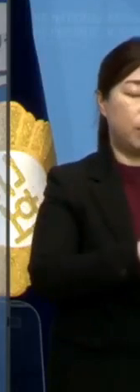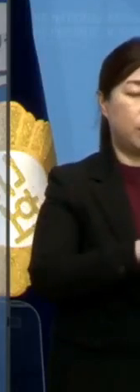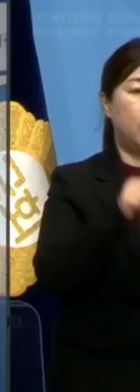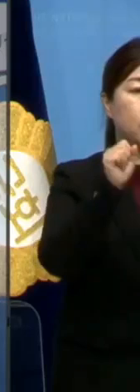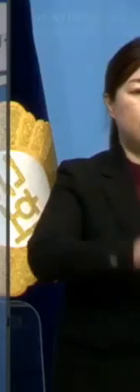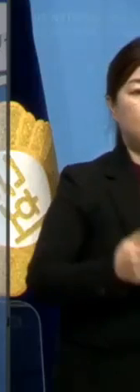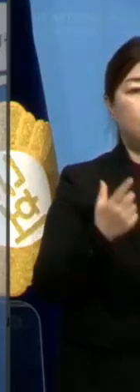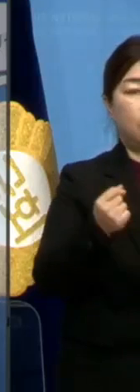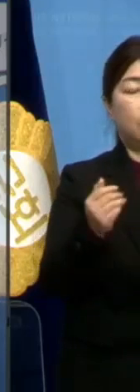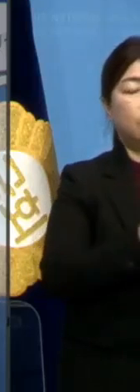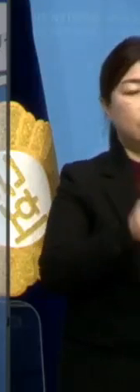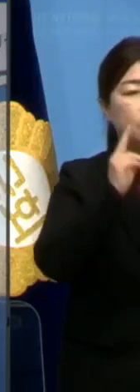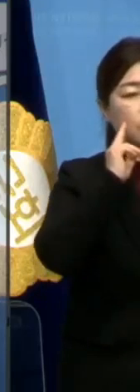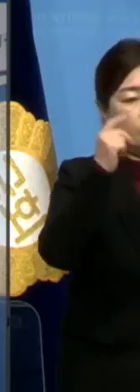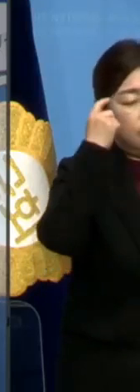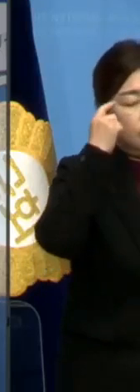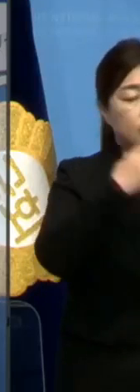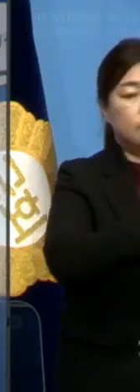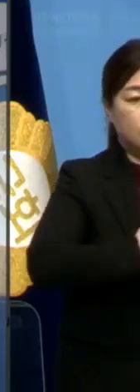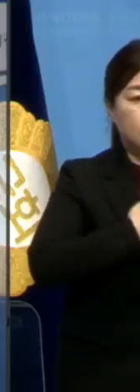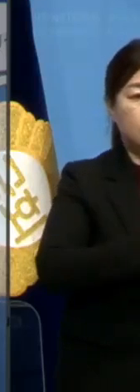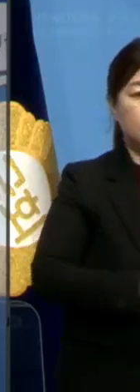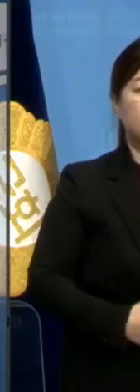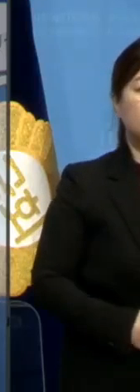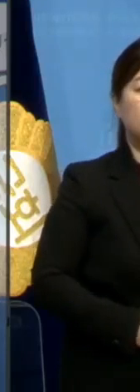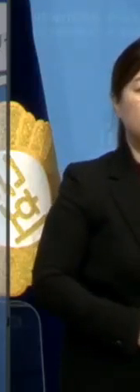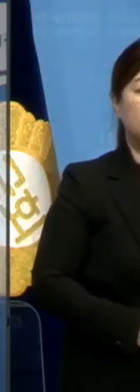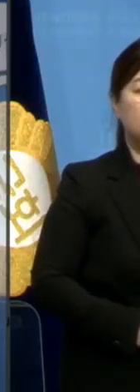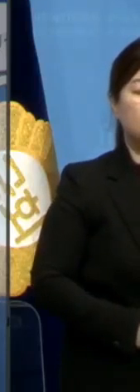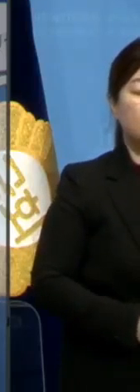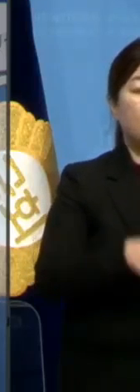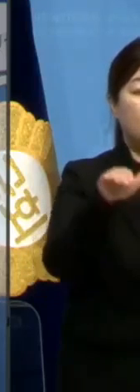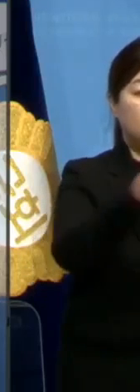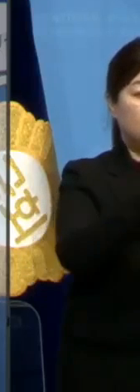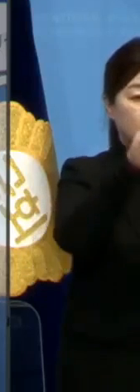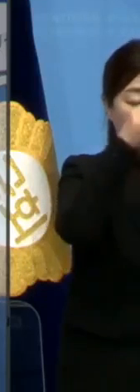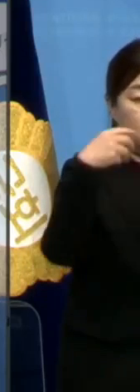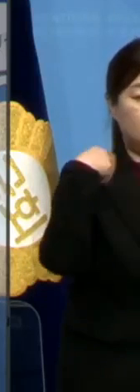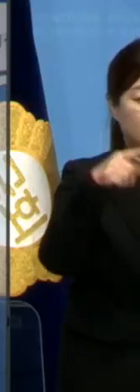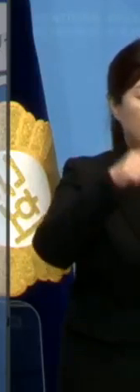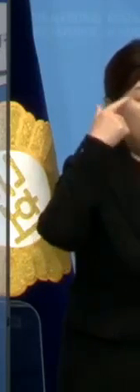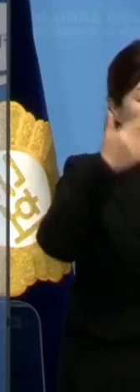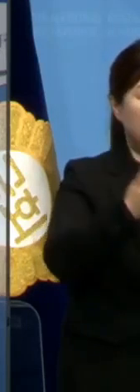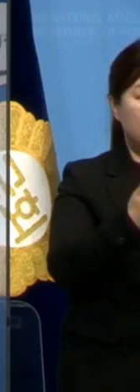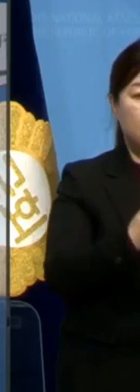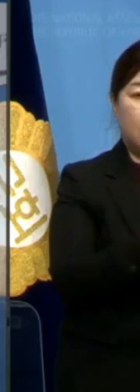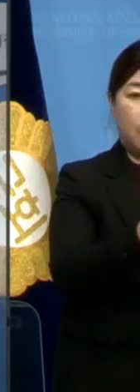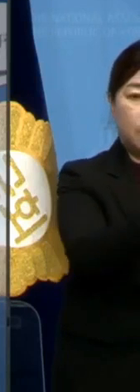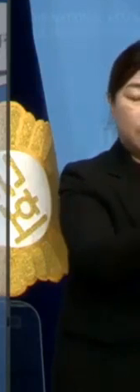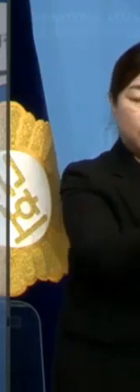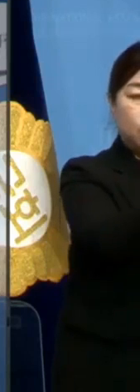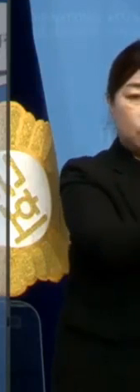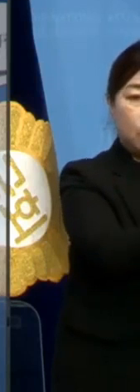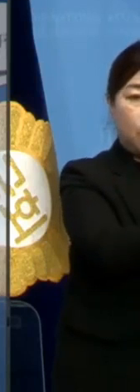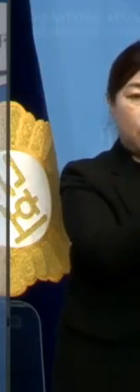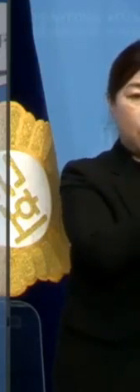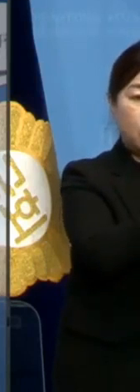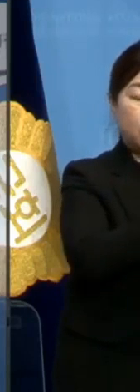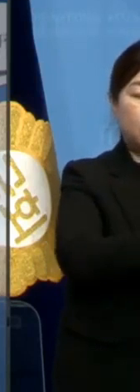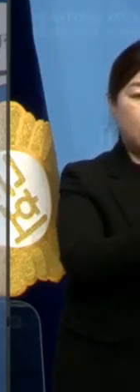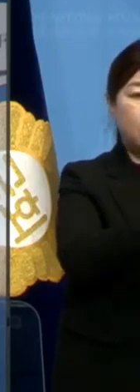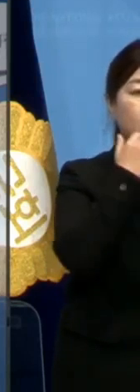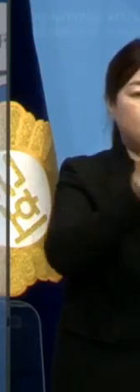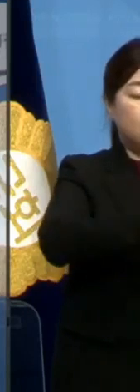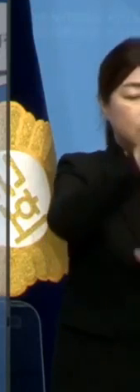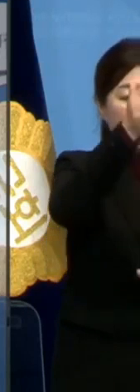있음을 저는 심각하게 우려합니다. 문재인 정권에 반대하는 야당의 구성원이라면